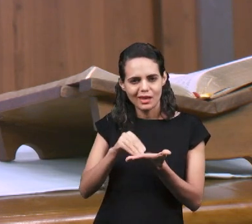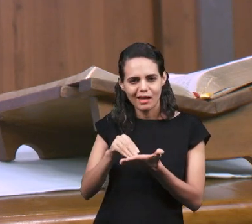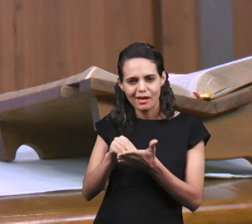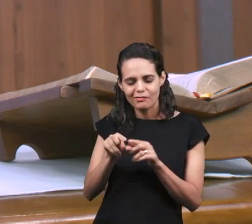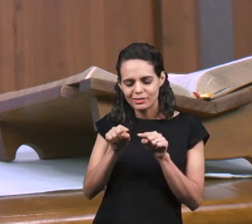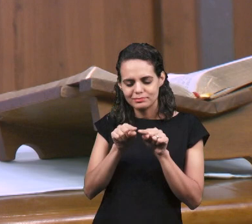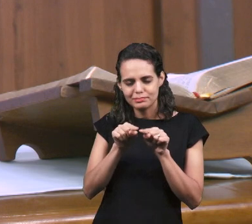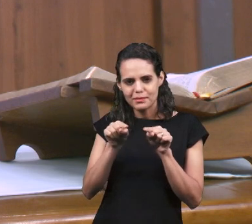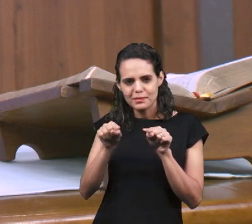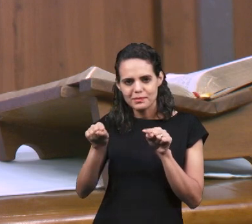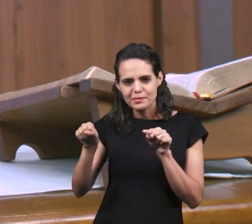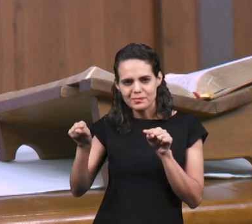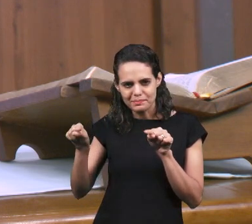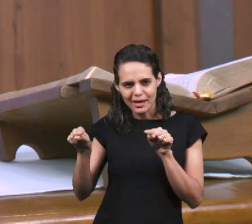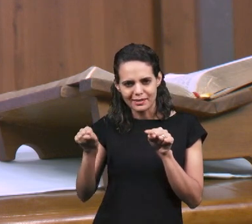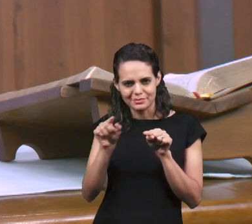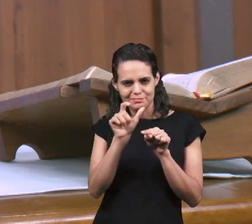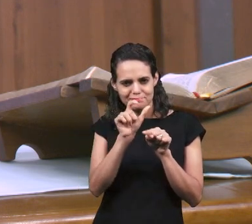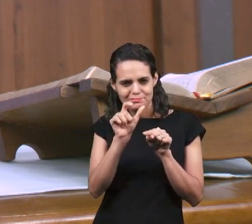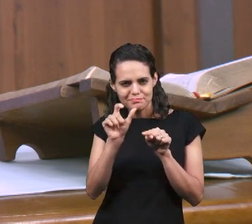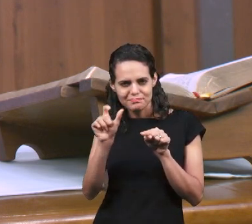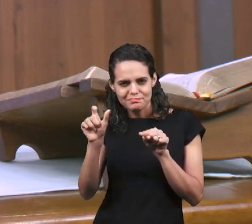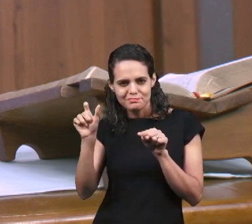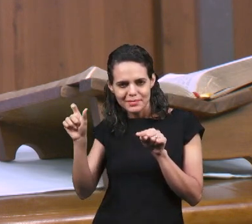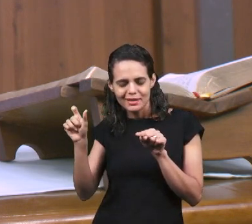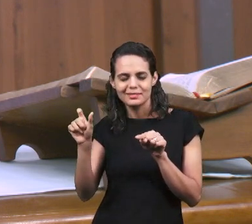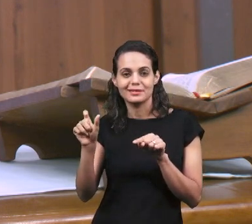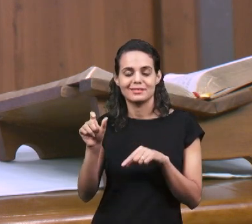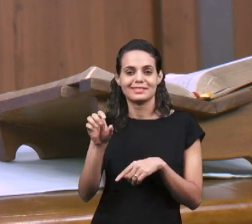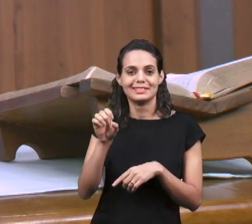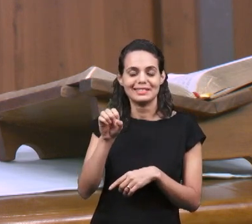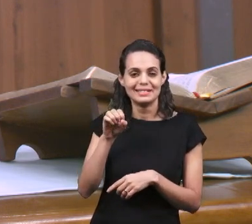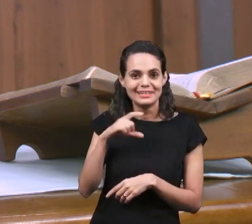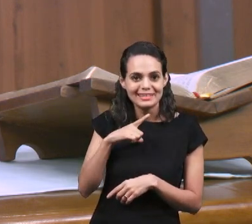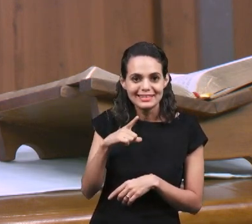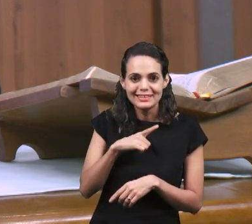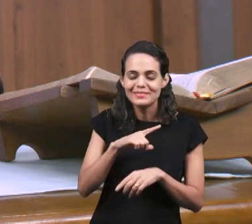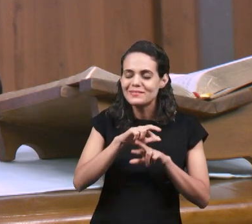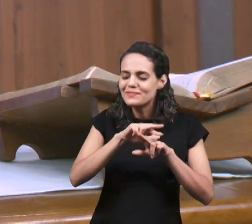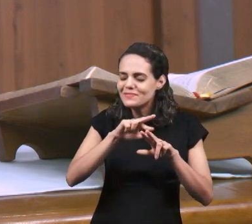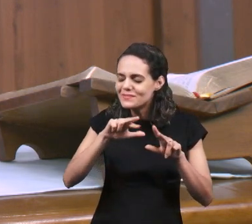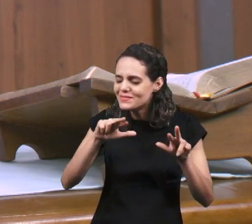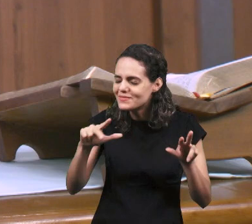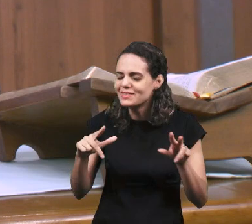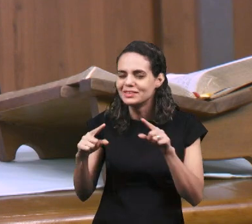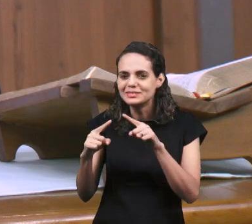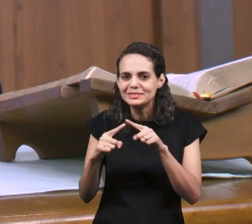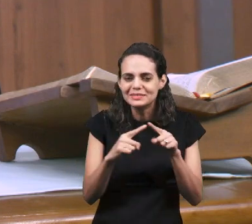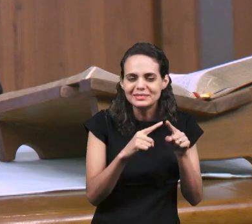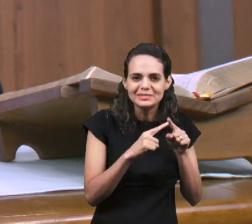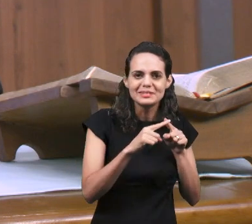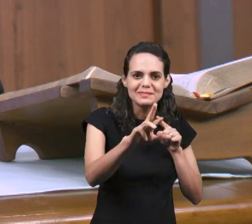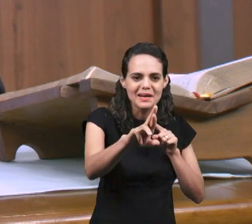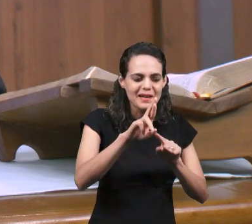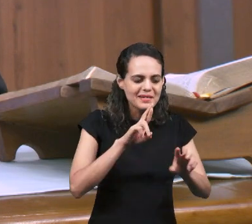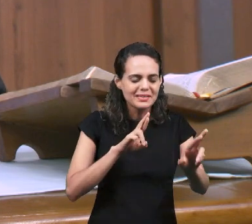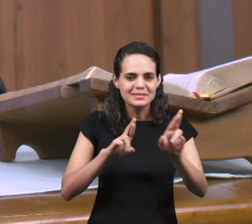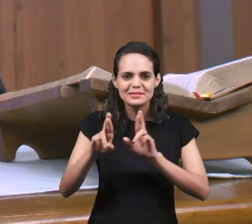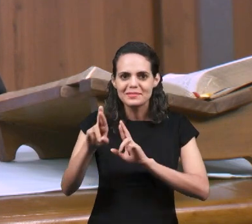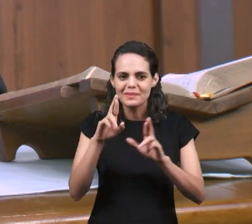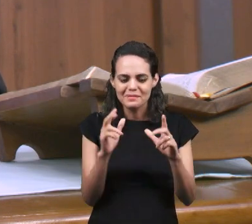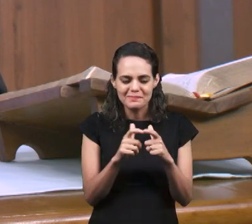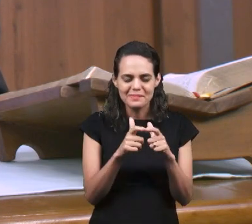question, pour que vous puissiez avoir une idée, nous avons eu des centaines de réponses pour cette réponse numéro 8. Telle a été